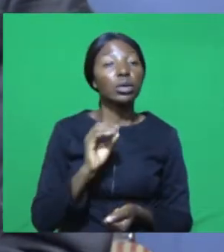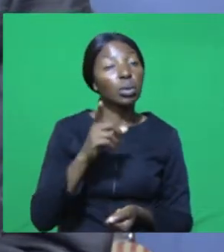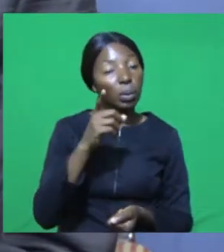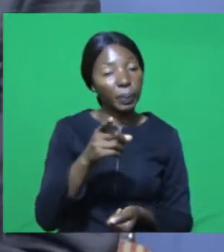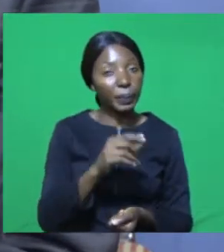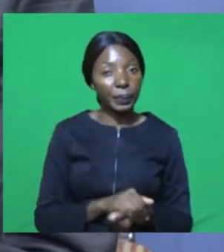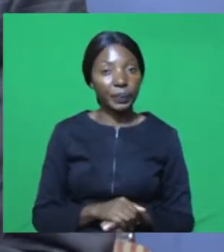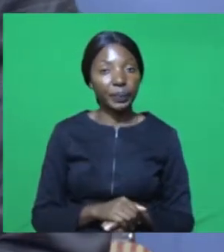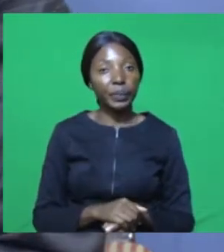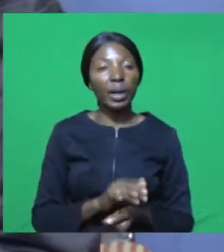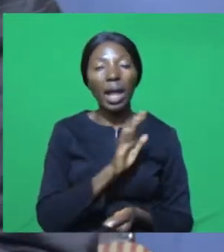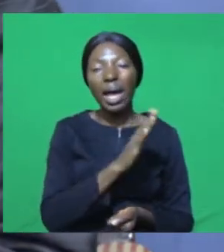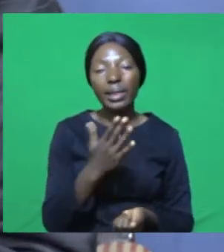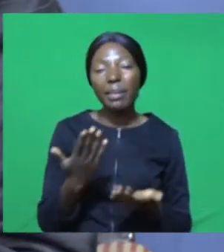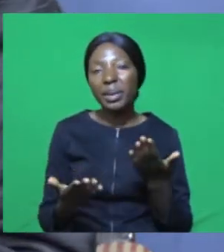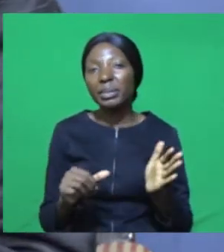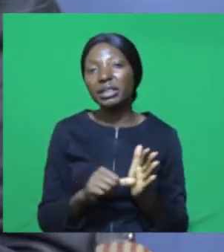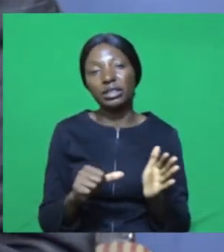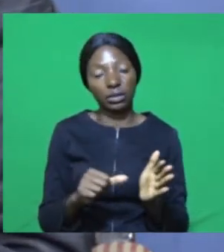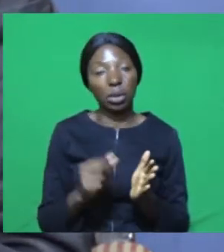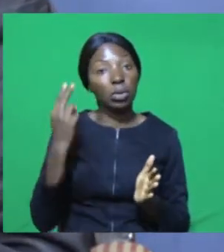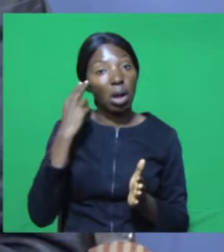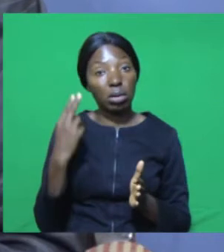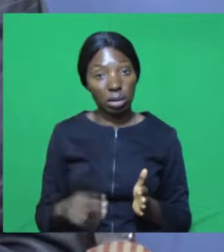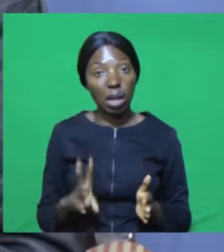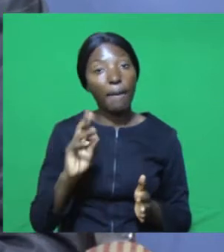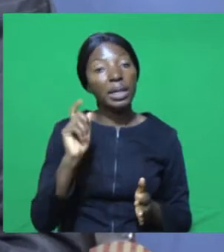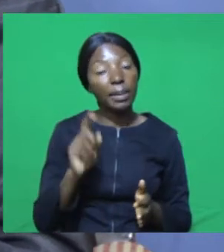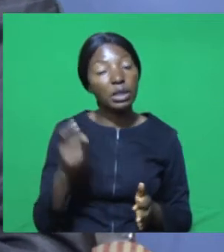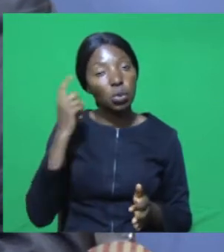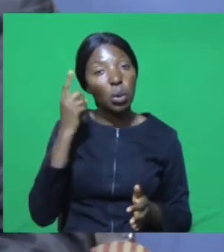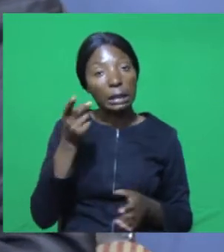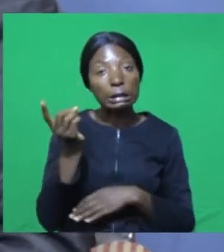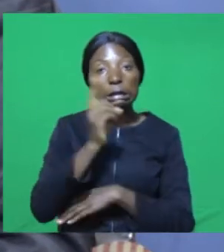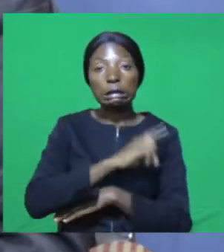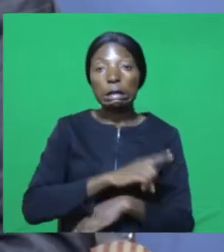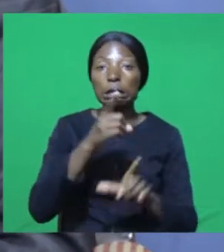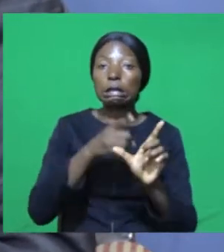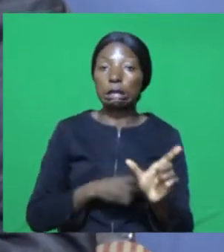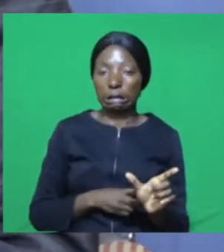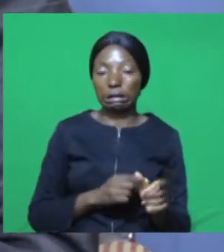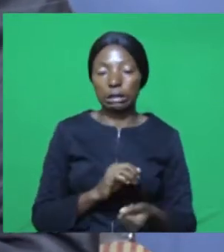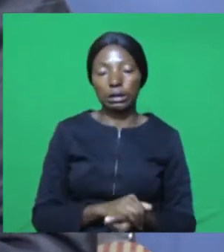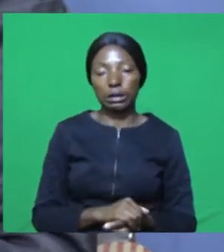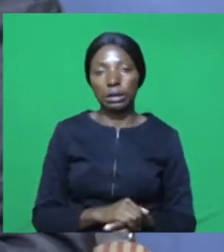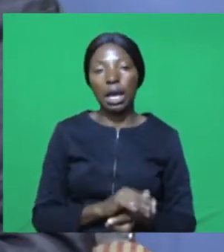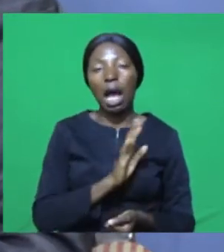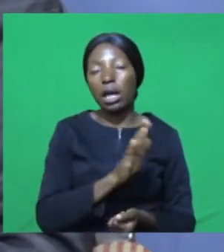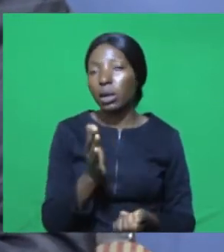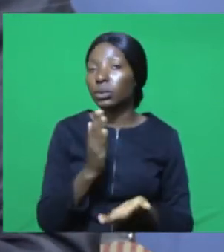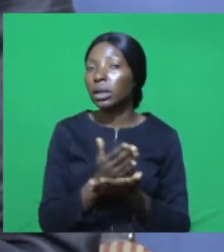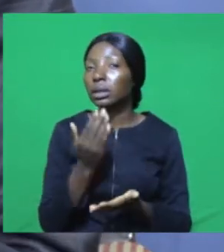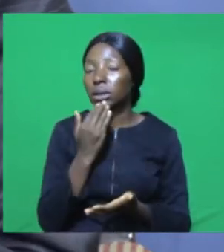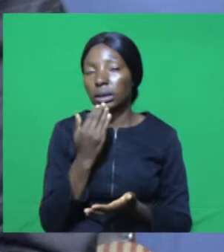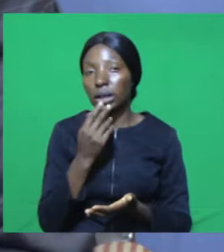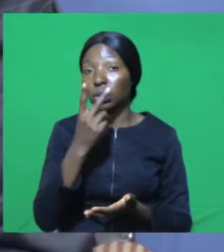atereri. Zvimwezvino gona kuti netsei, but zvatotokurudzira ingo batai madeti wayo anokugaida. Zvimwezvino zvoita zvichijeka